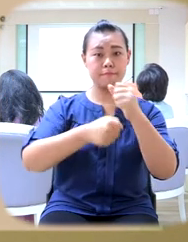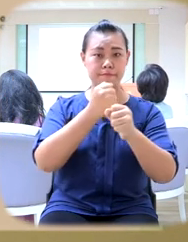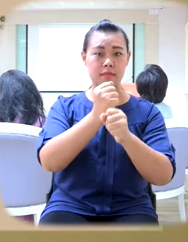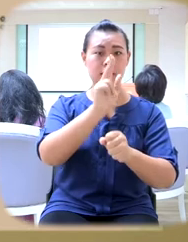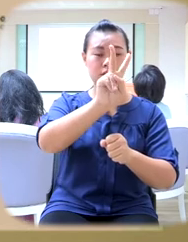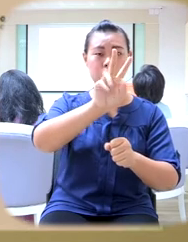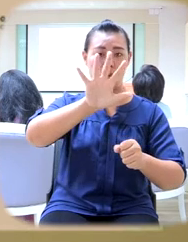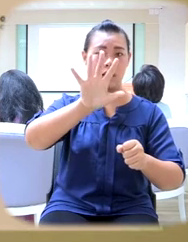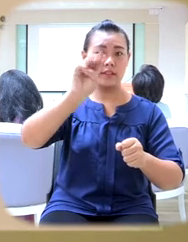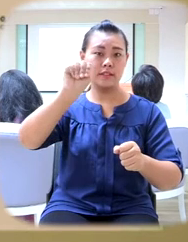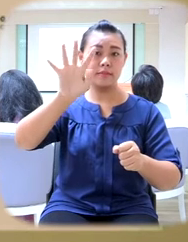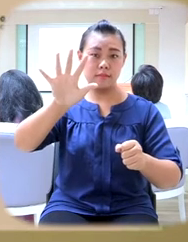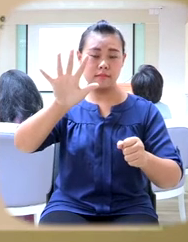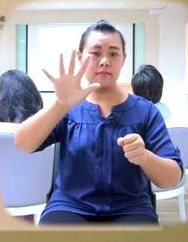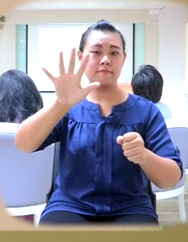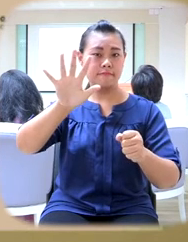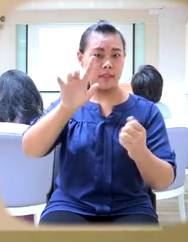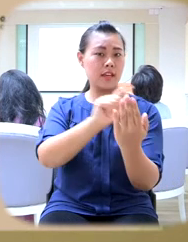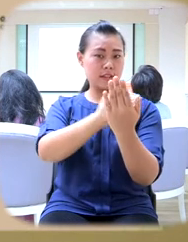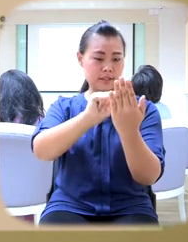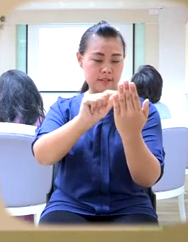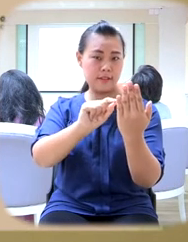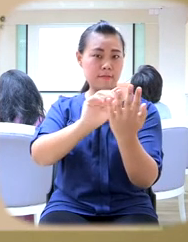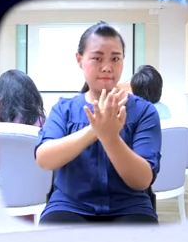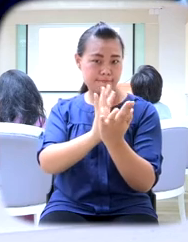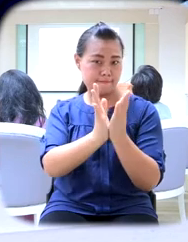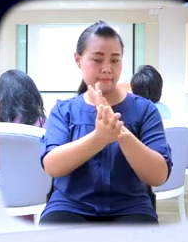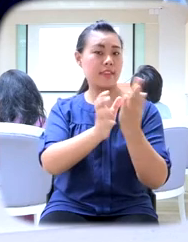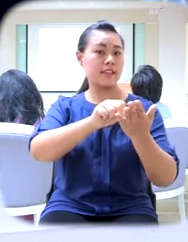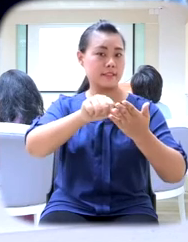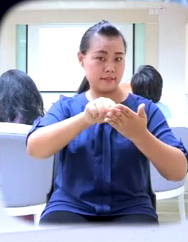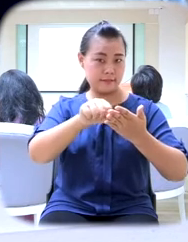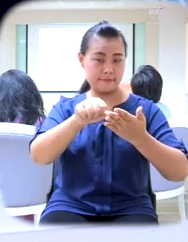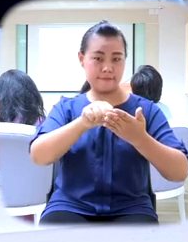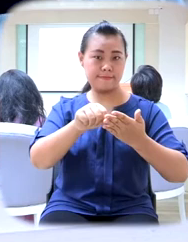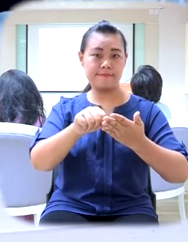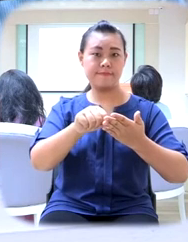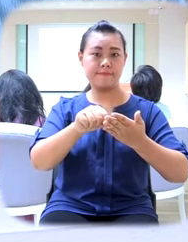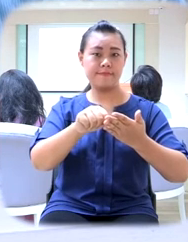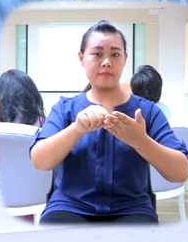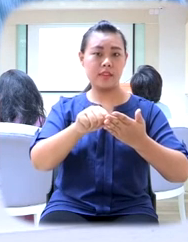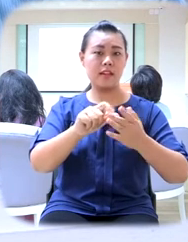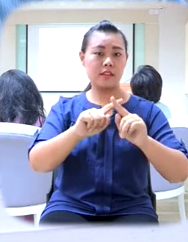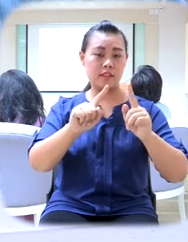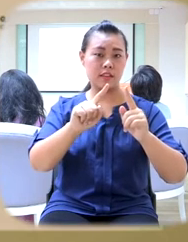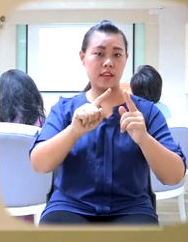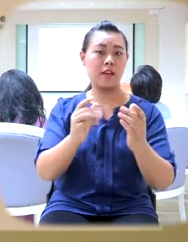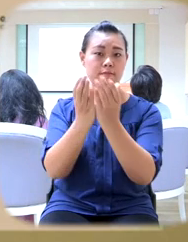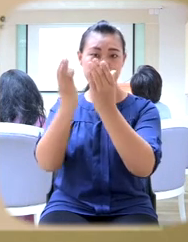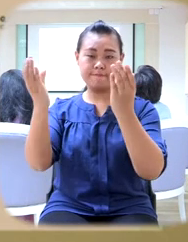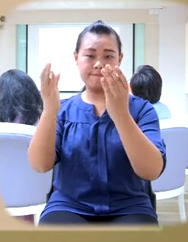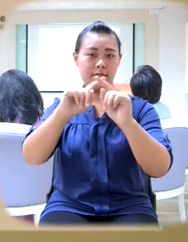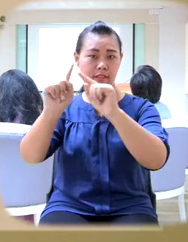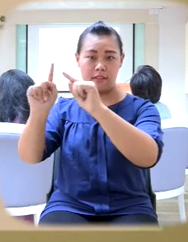2345นะครับแต่ว่าอันนี้เป็นเวอร์ชั่นแรกนะฮะไตรโลกยวินิจฉัยสำนวนที่1ซึ่งก็จะมีการอ้างถึงรายชื่อคัมภีร์ต่างๆนะครับอย่างเช่